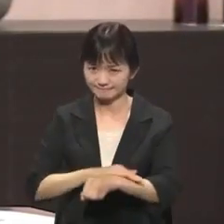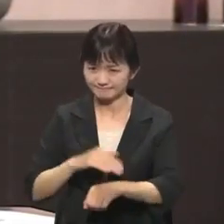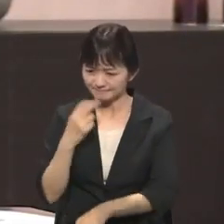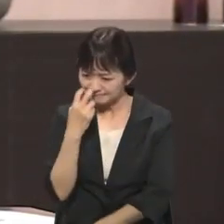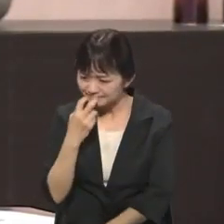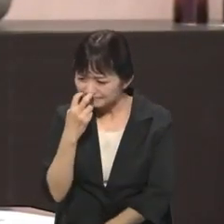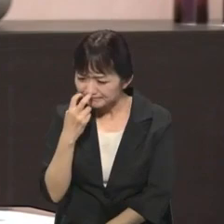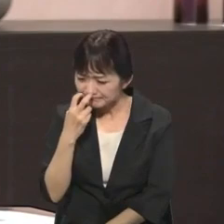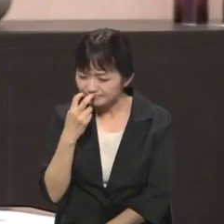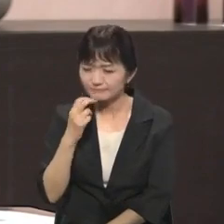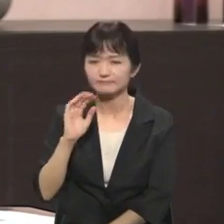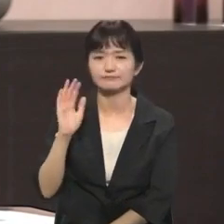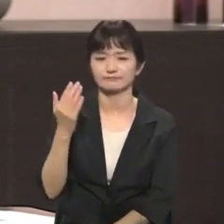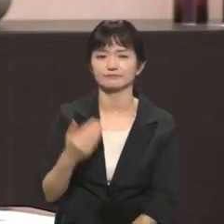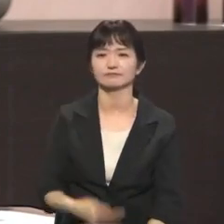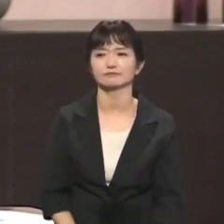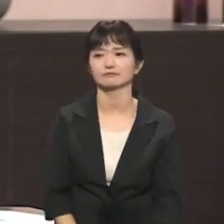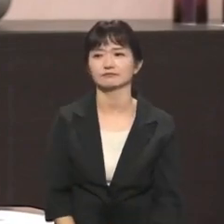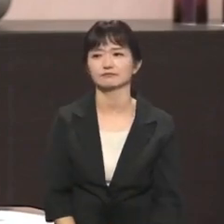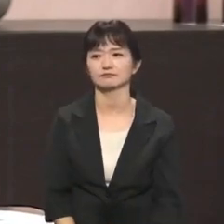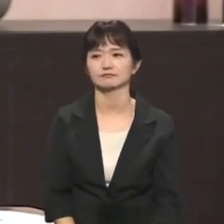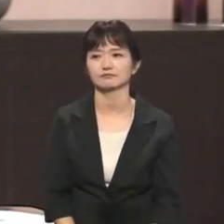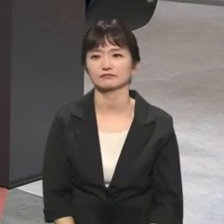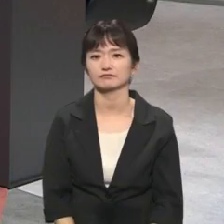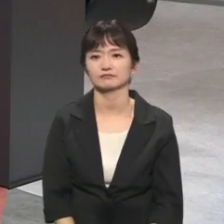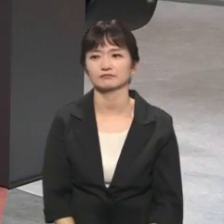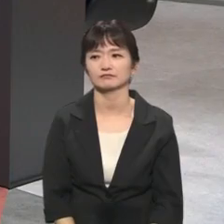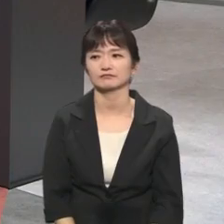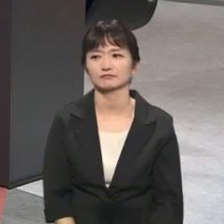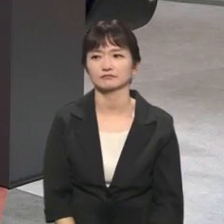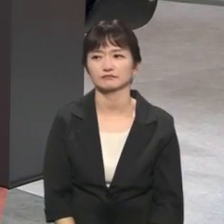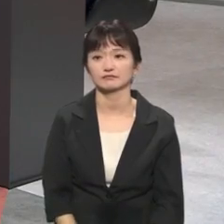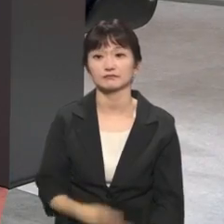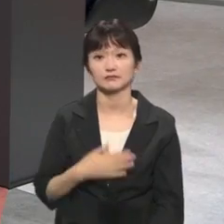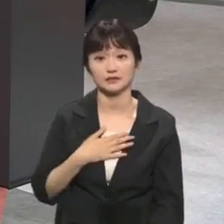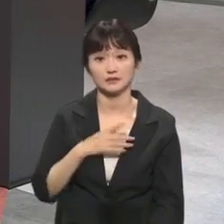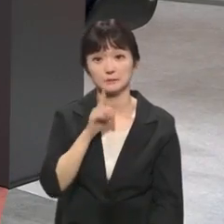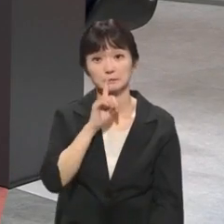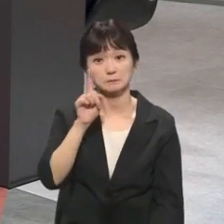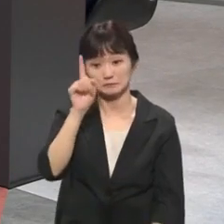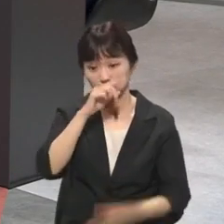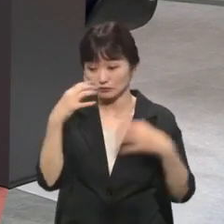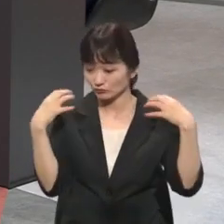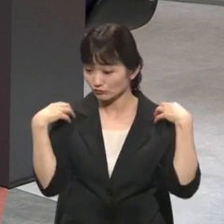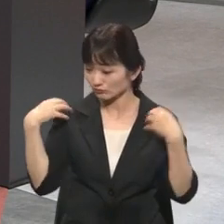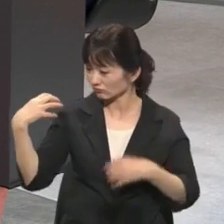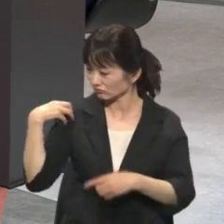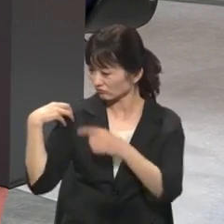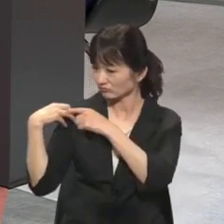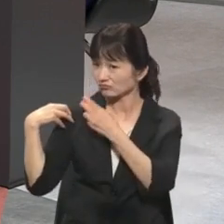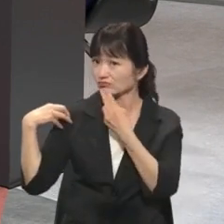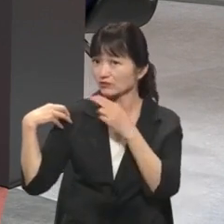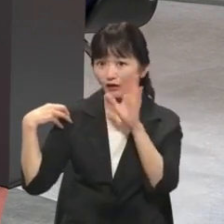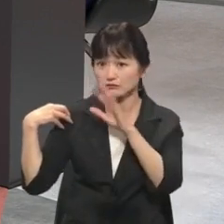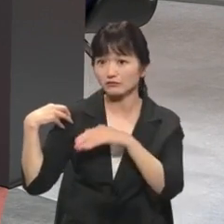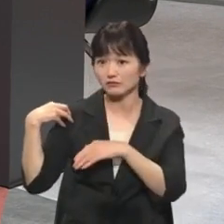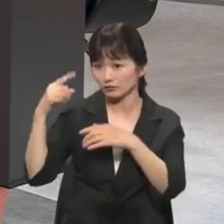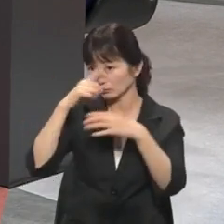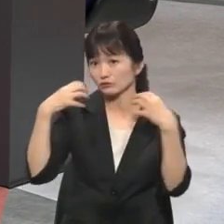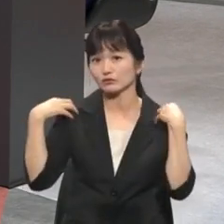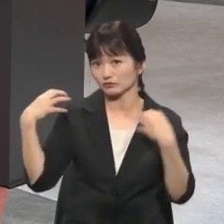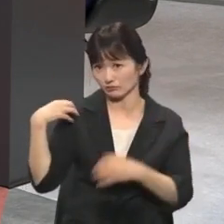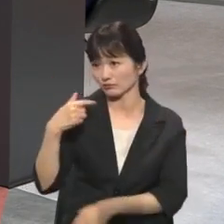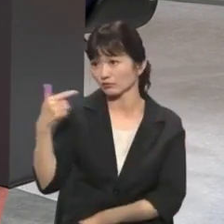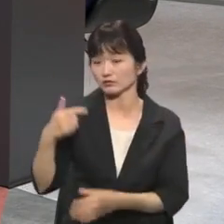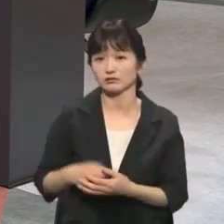잘 살펴봐야 될 문제라고 봅니다 저는 정부의 책임이 없다는 것이 아니라요 물론 정부의 책임이 크죠 하지만 이제 앞으로